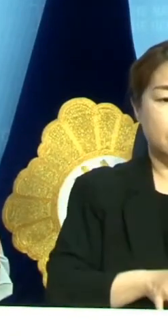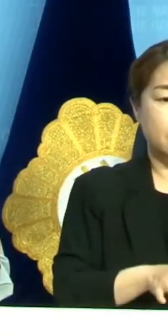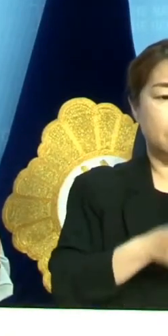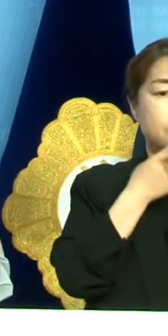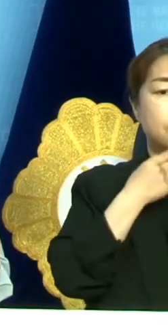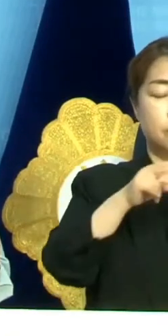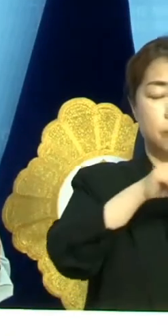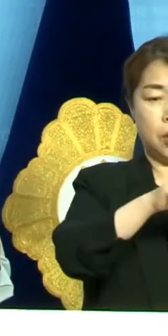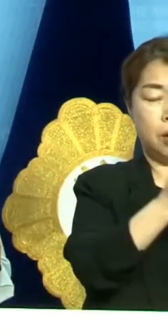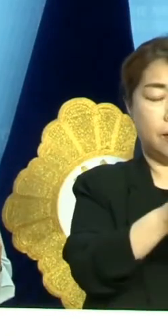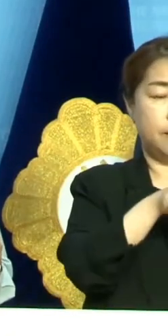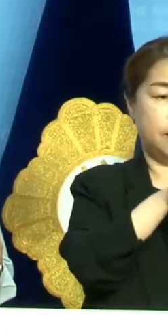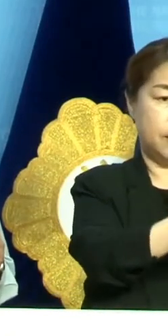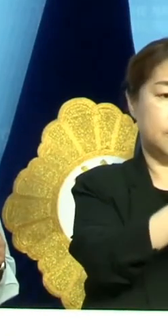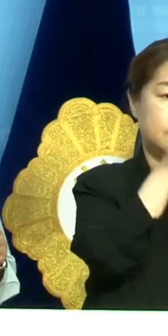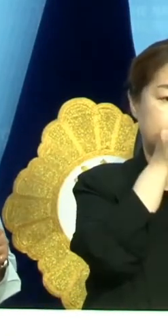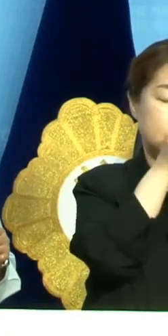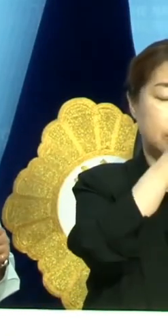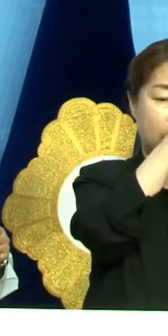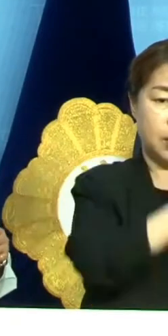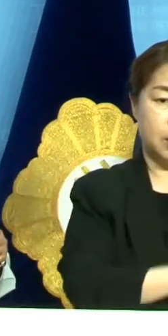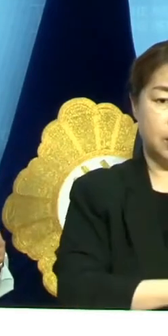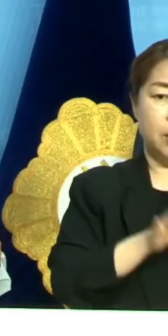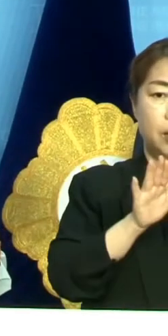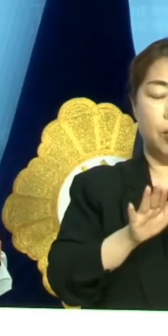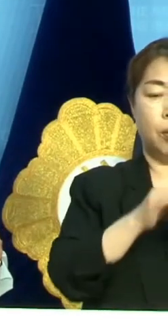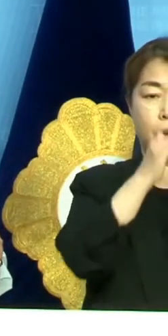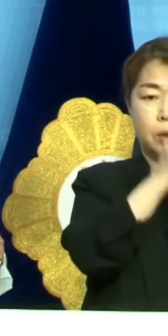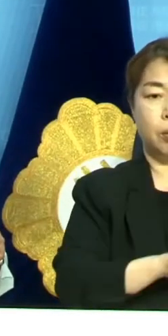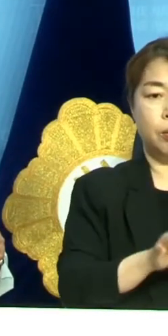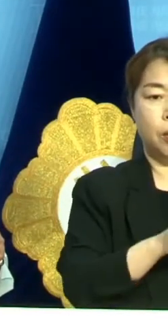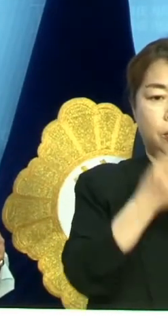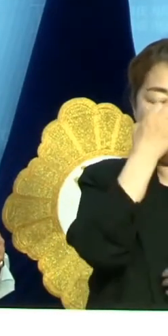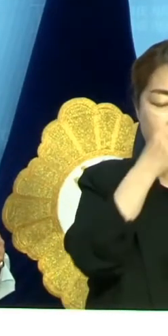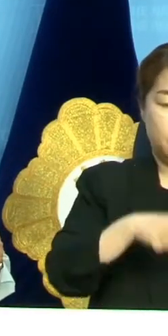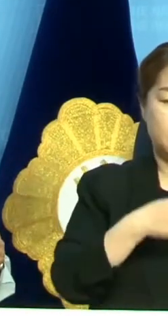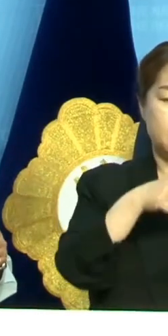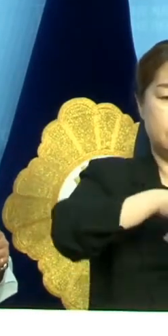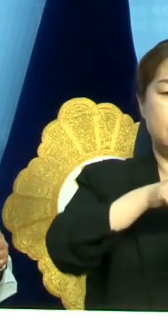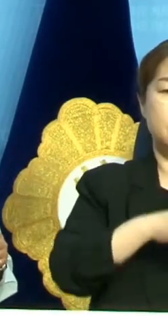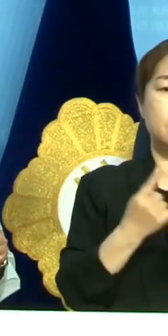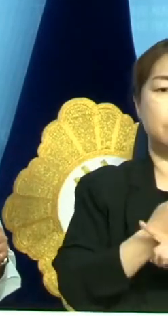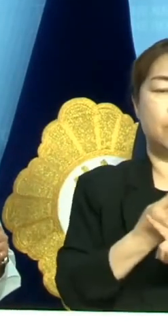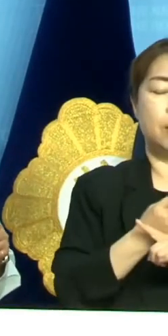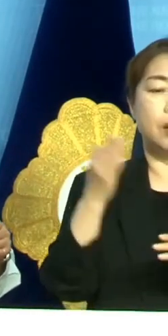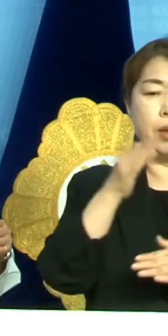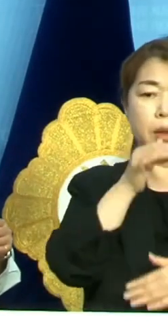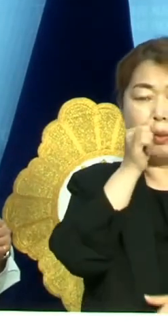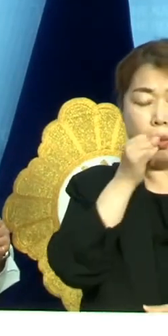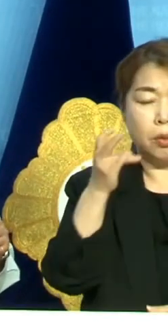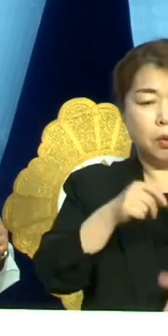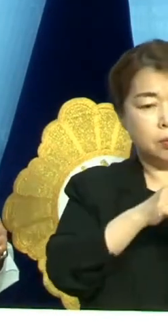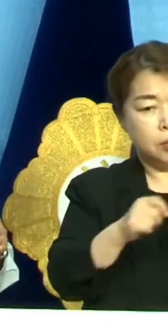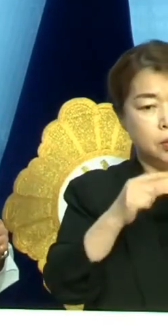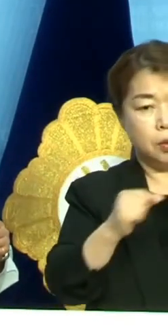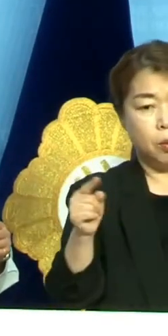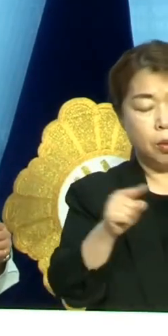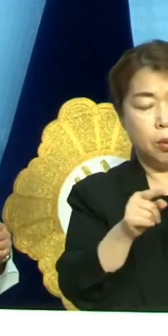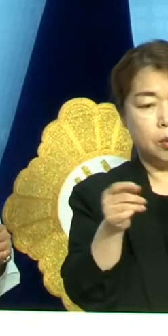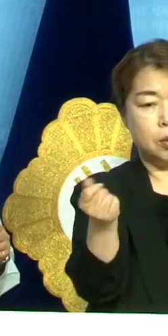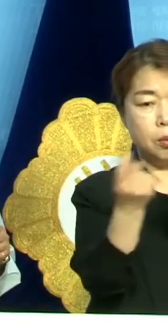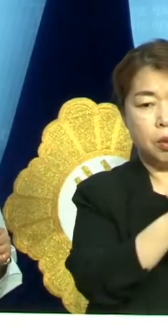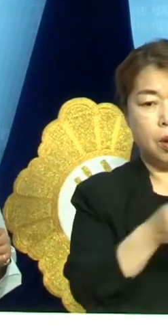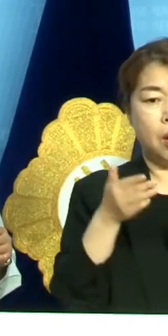넣었습니다 이 과정에서 이번학기 울과 심리치료를 받고 있다는 학생도 있으며 심지어 특정 계열 소소 학과